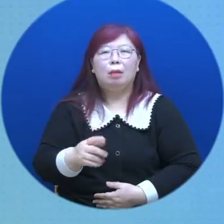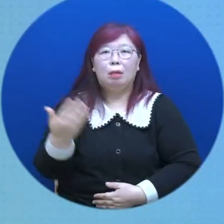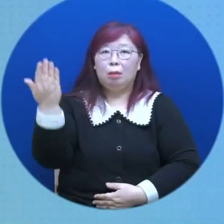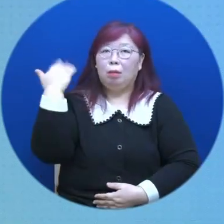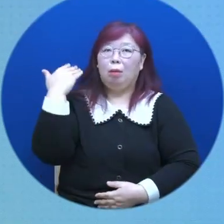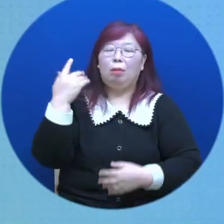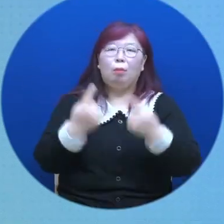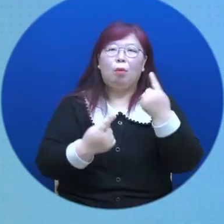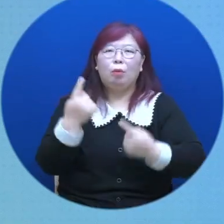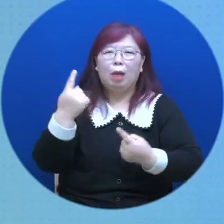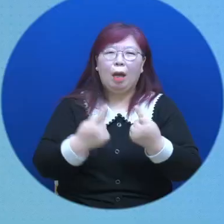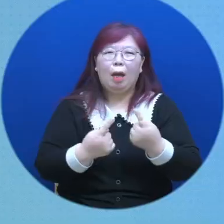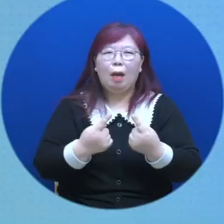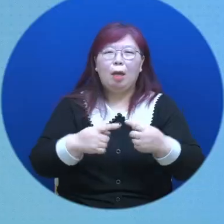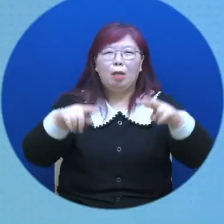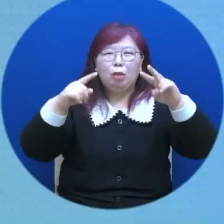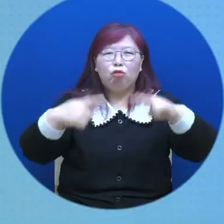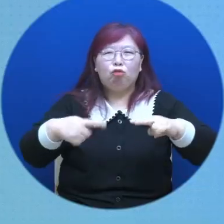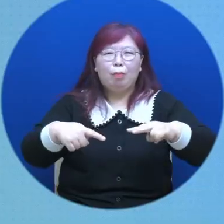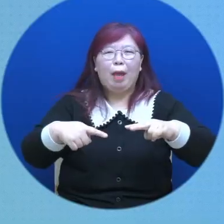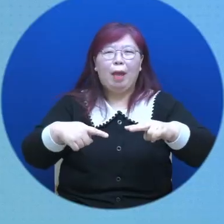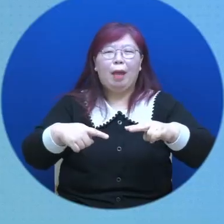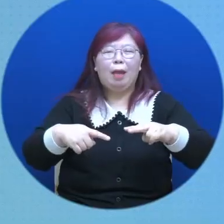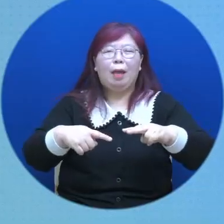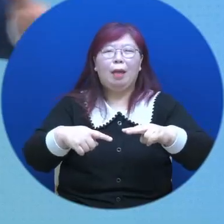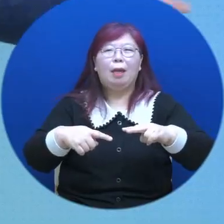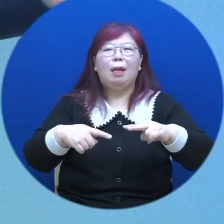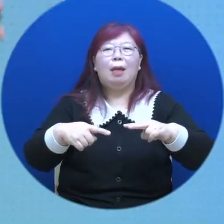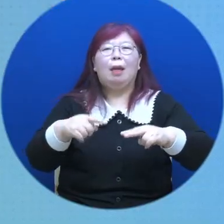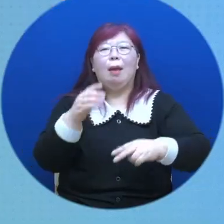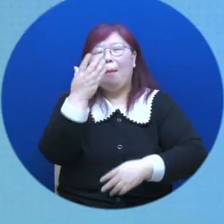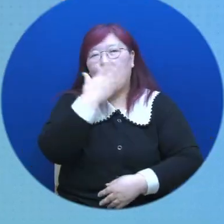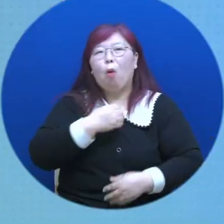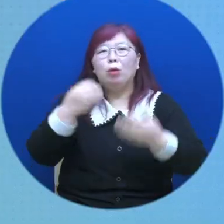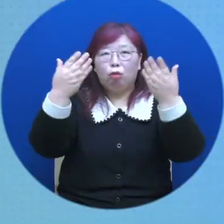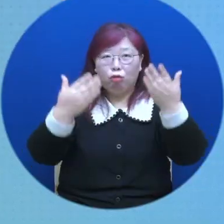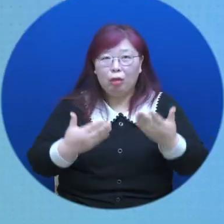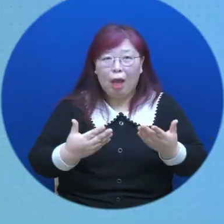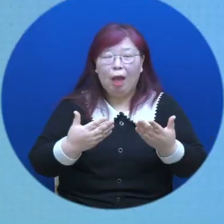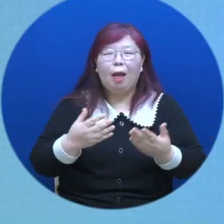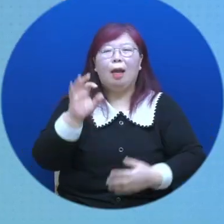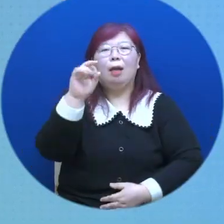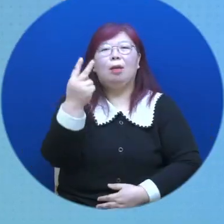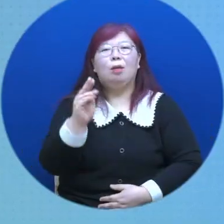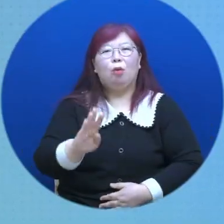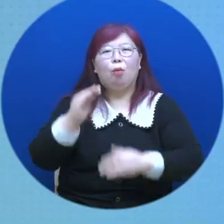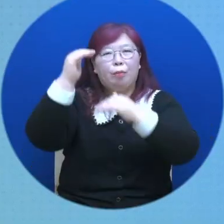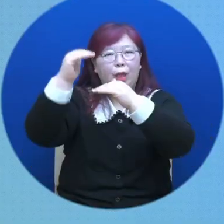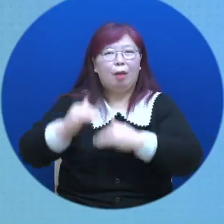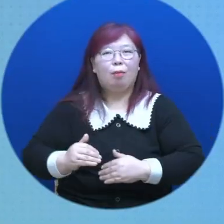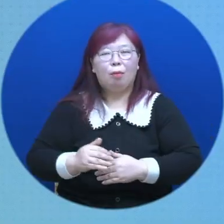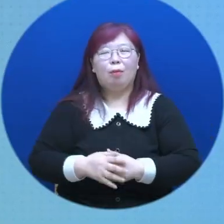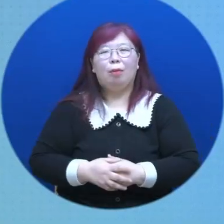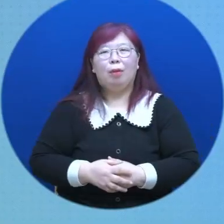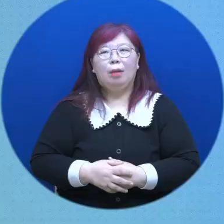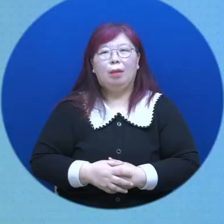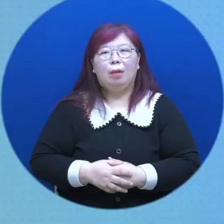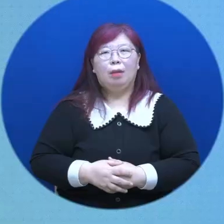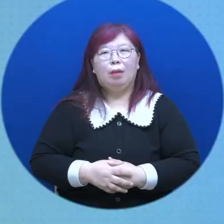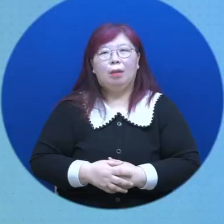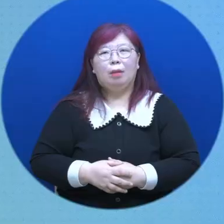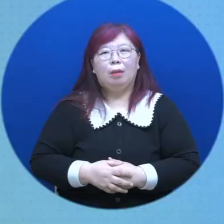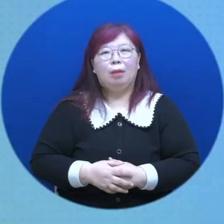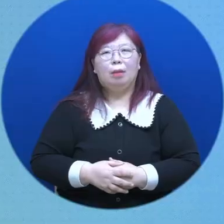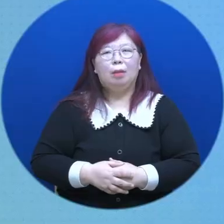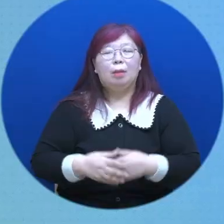전보다 곱절의 복을 주셨다. 그게 욥기를 통하여 우리에게 말씀하고 있는 내용이지 않습니까?